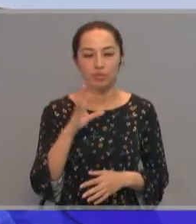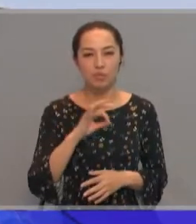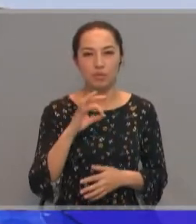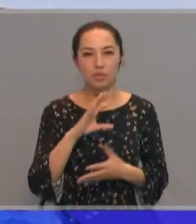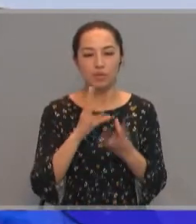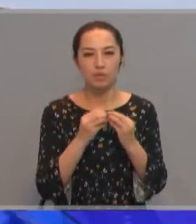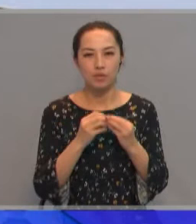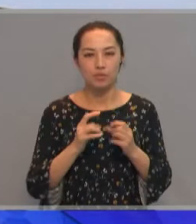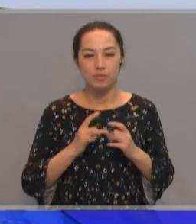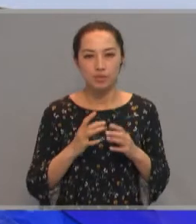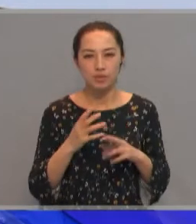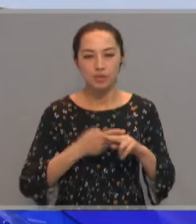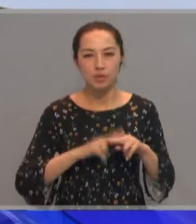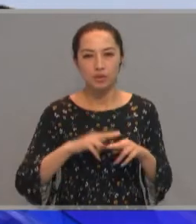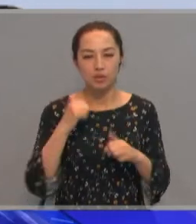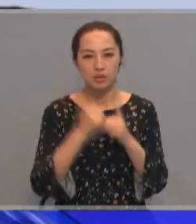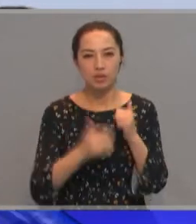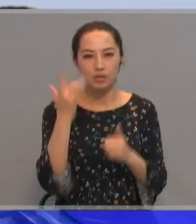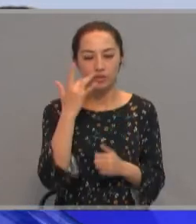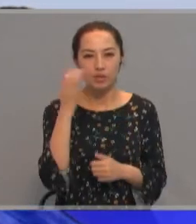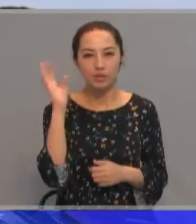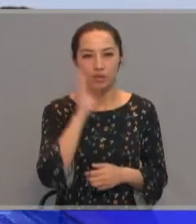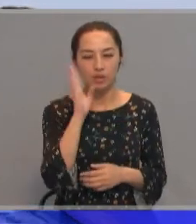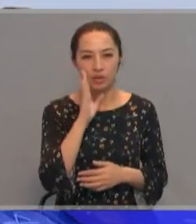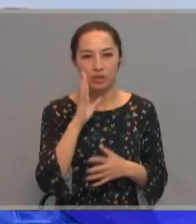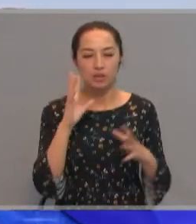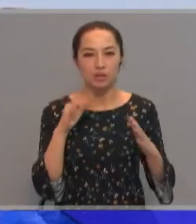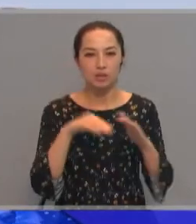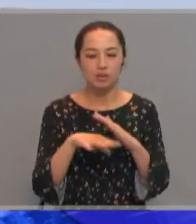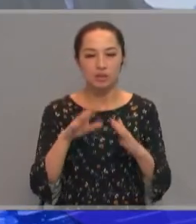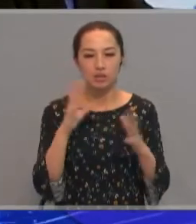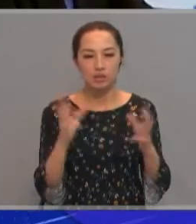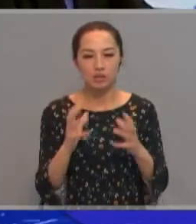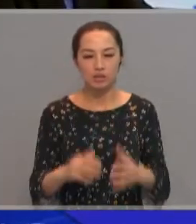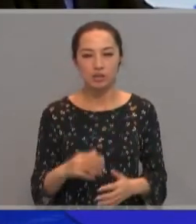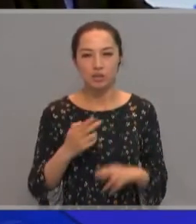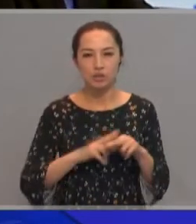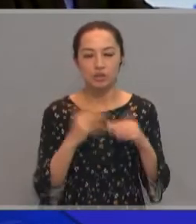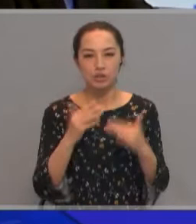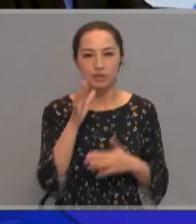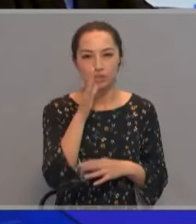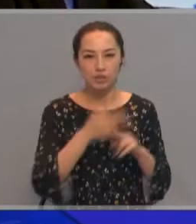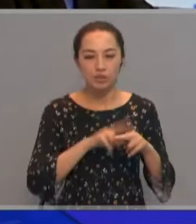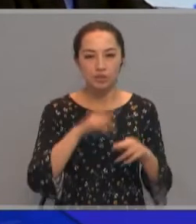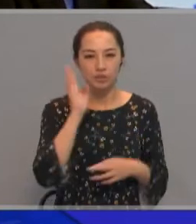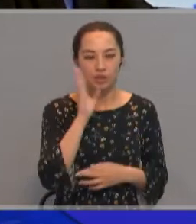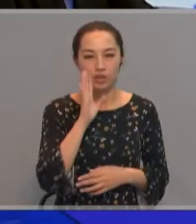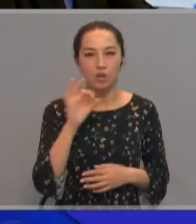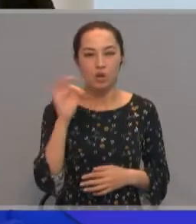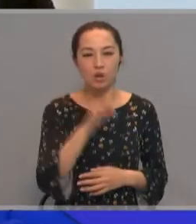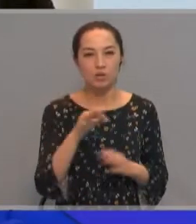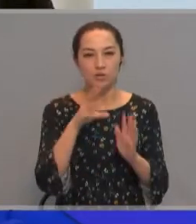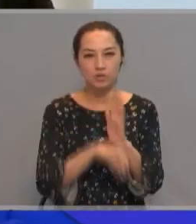противопаводковые мероприятия. Ежедневно ведется мониторинг водного режима водохранилищ и рек. На данный момент водохранилища области в